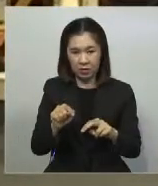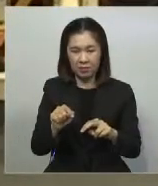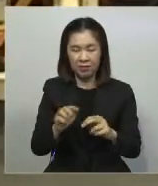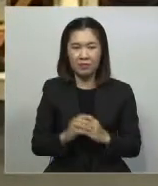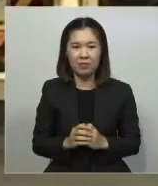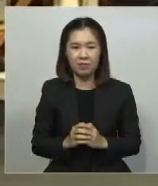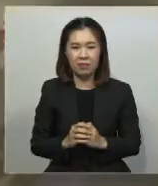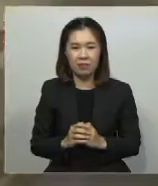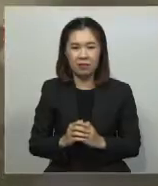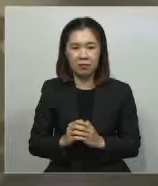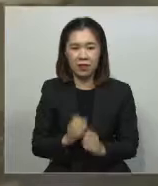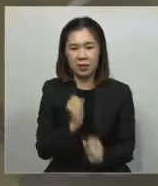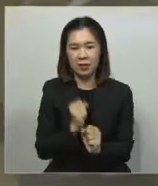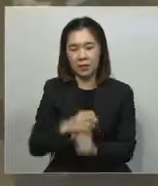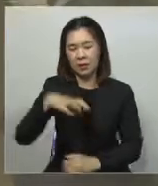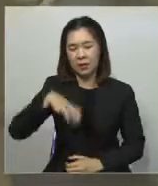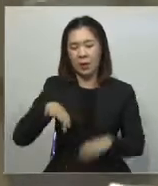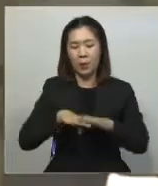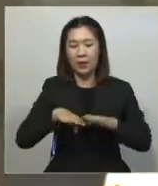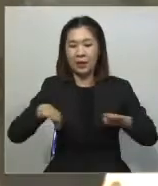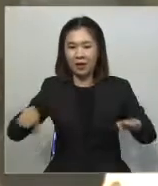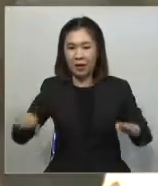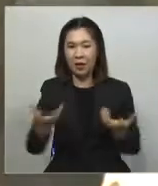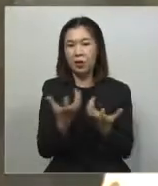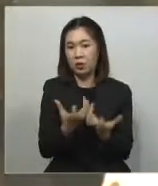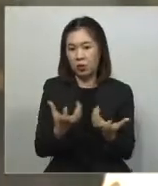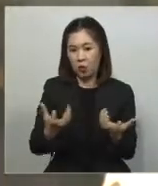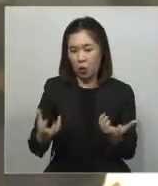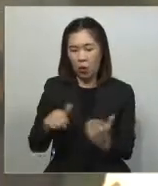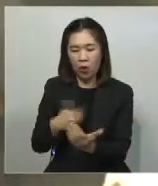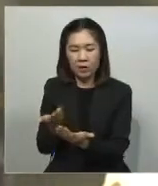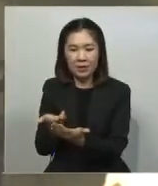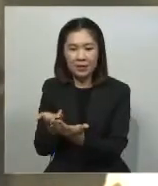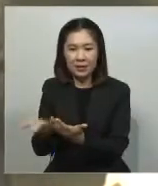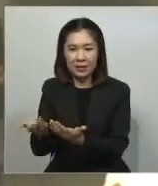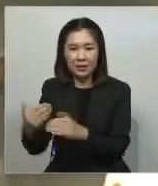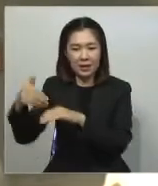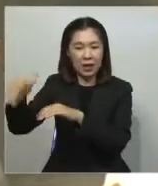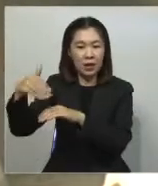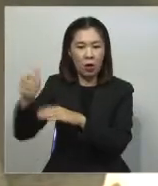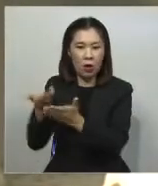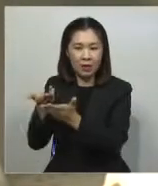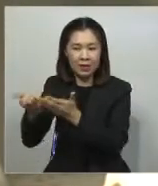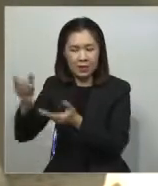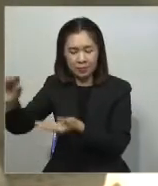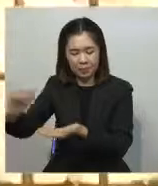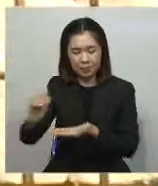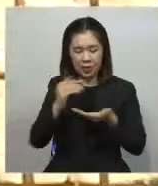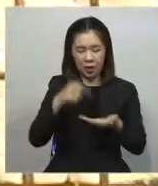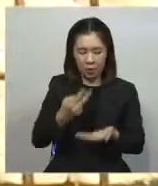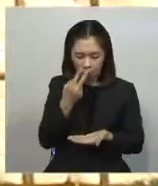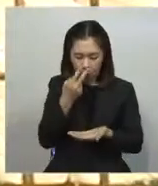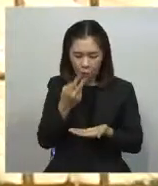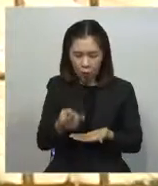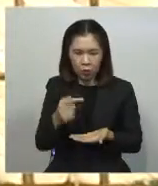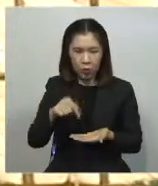าเซอร์เวยเยอร์นำส่งมายังสำนักงานมาตรฐานสินค้าและสุ่มซื้อข้าวที่วางจำหน่ายในต่างประเทศนำมาตรวจสอบเอก